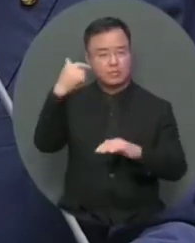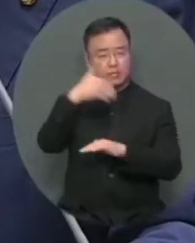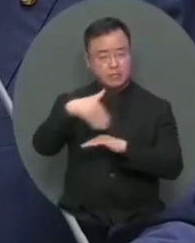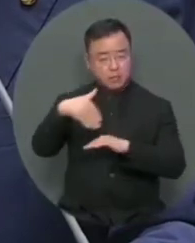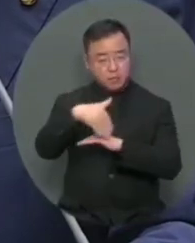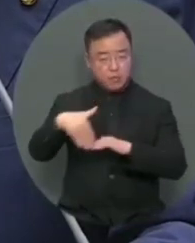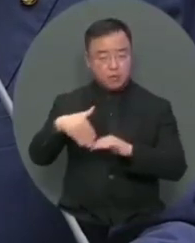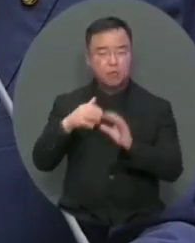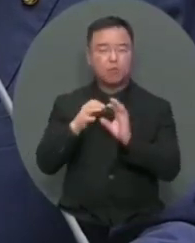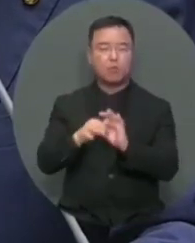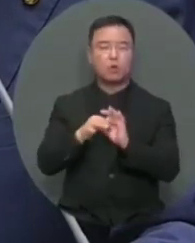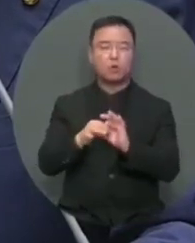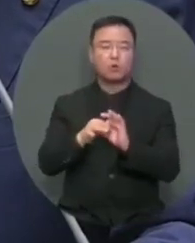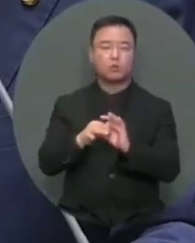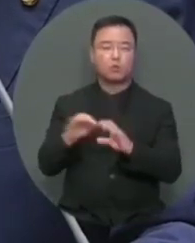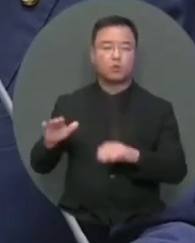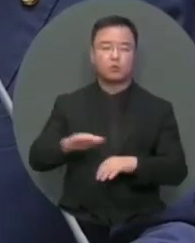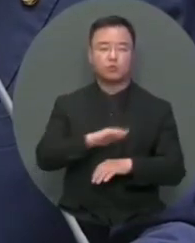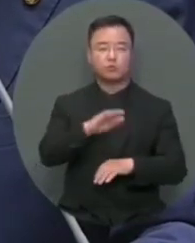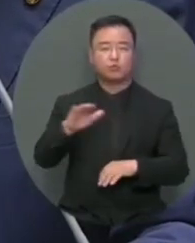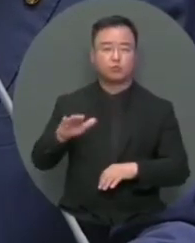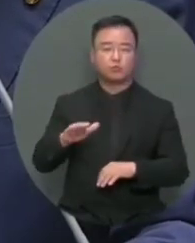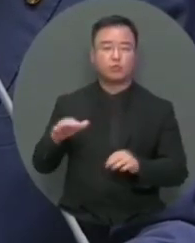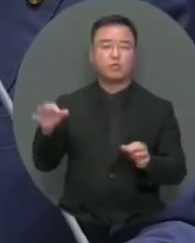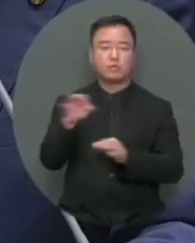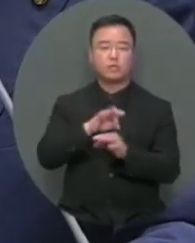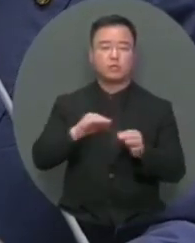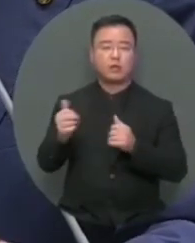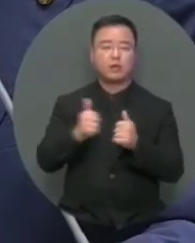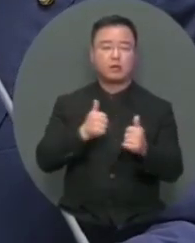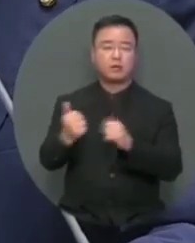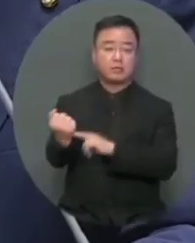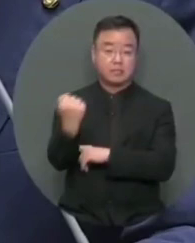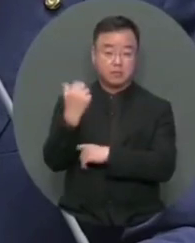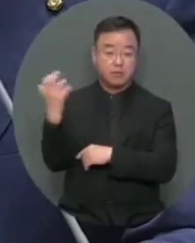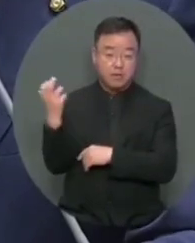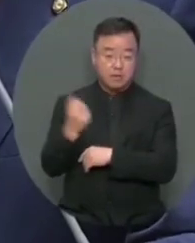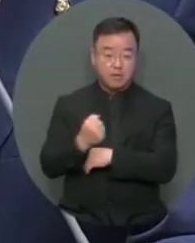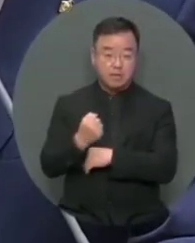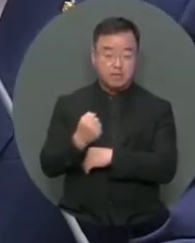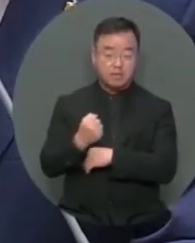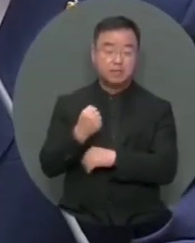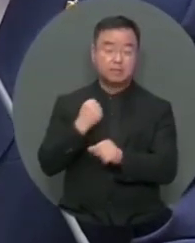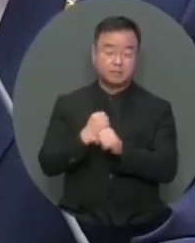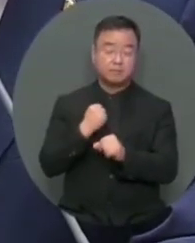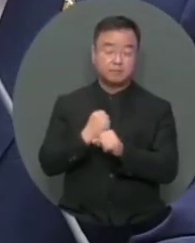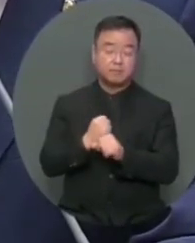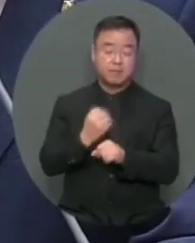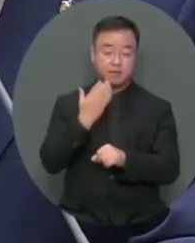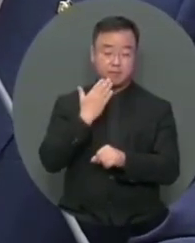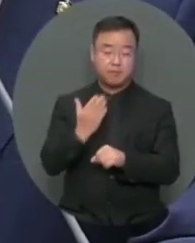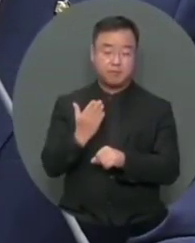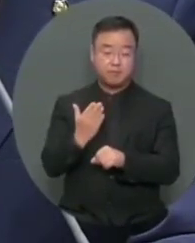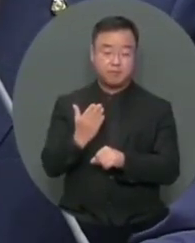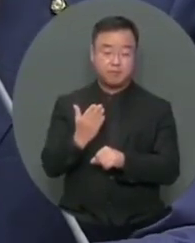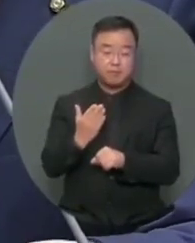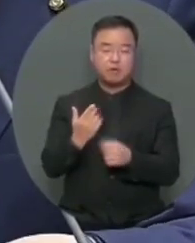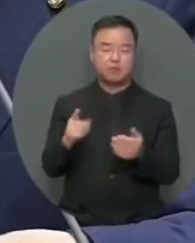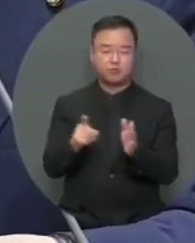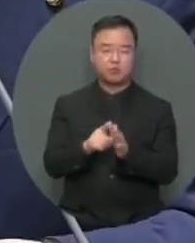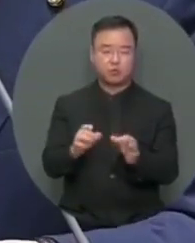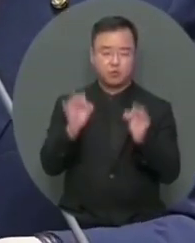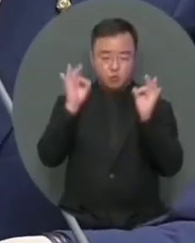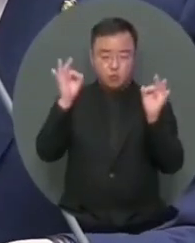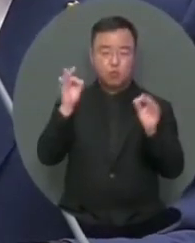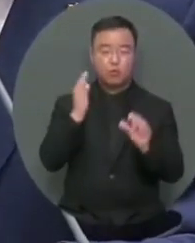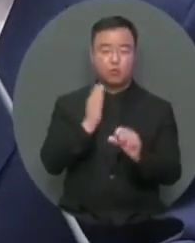우리 경제가 정말 경쟁력 있는 그러한 경제가 되도록 또 생산성 있는 경제가 되도록 노력하고